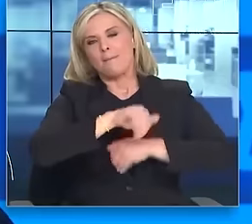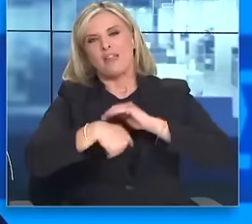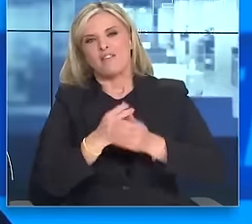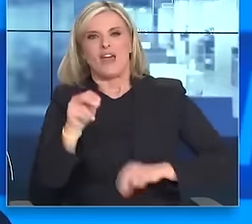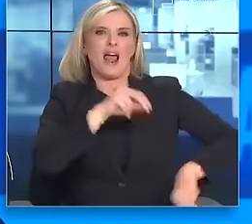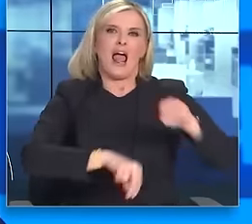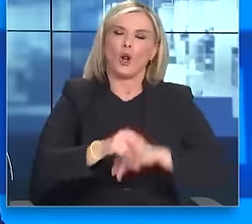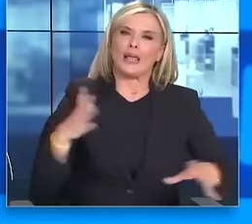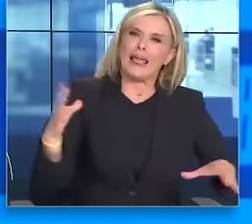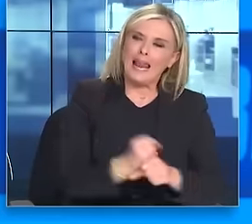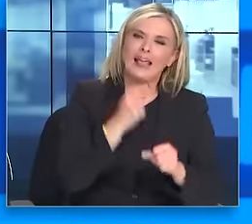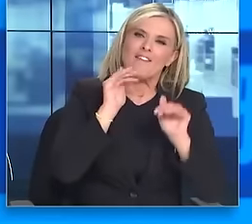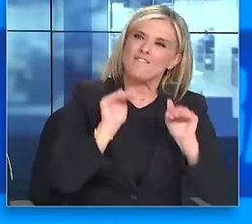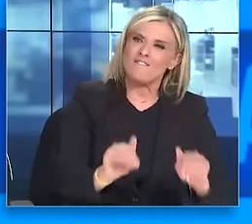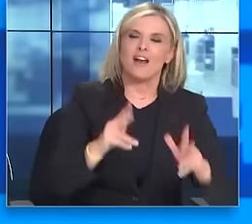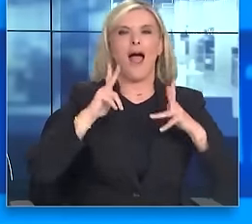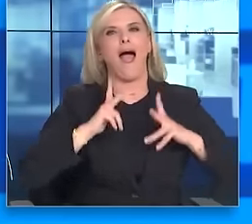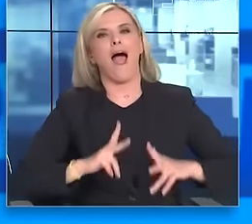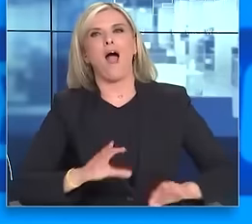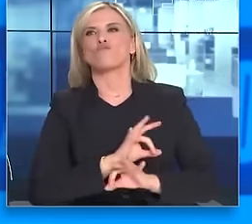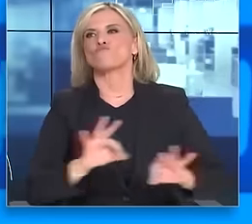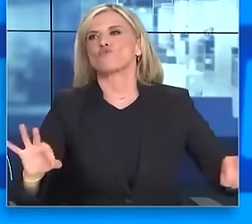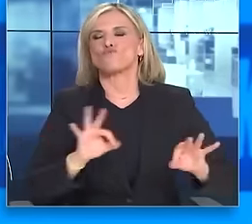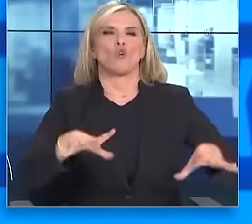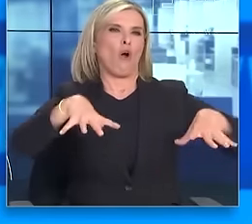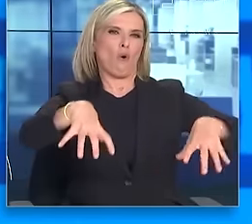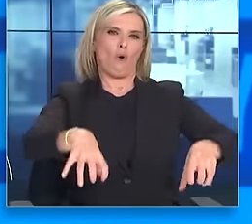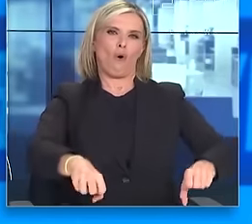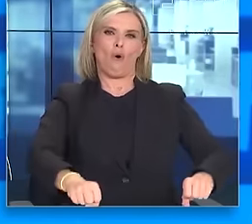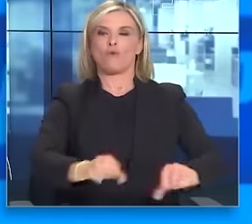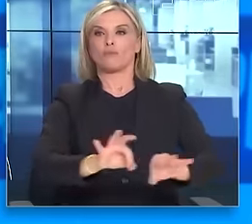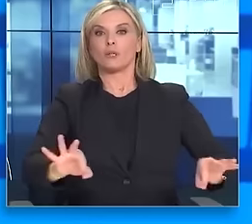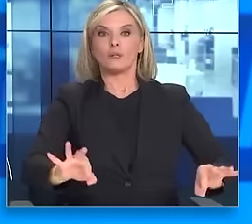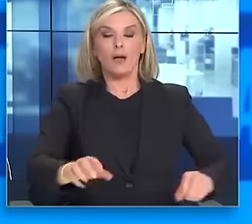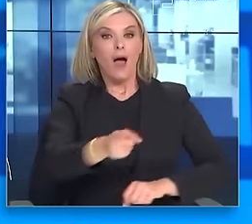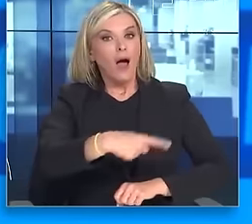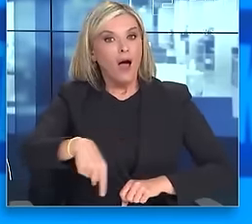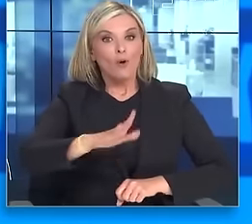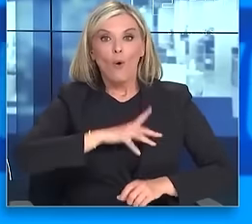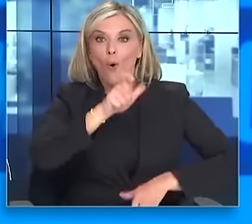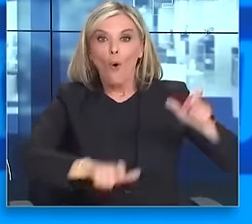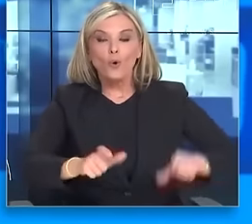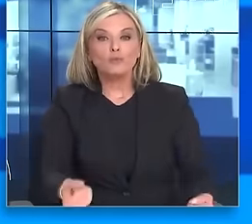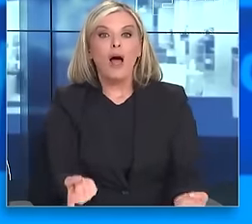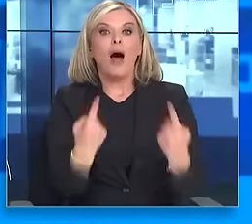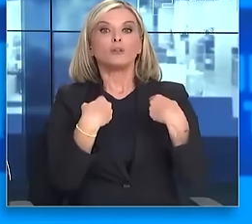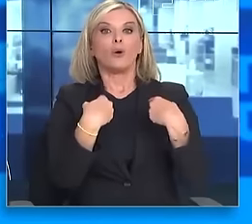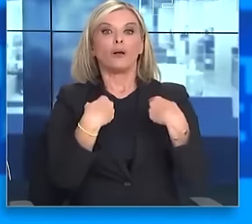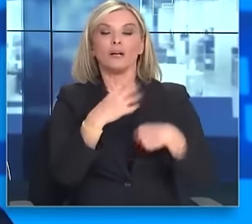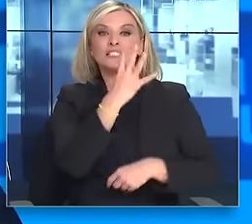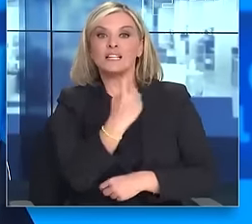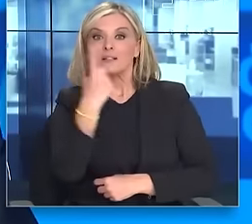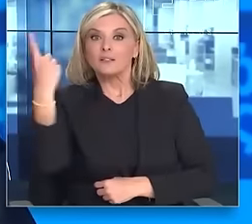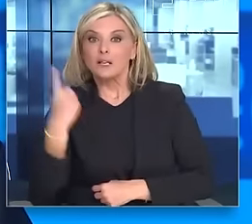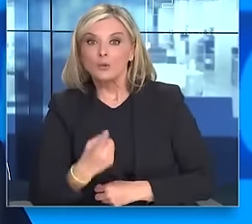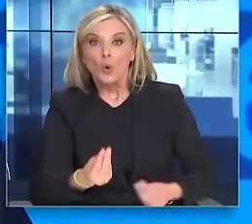πίσω να απολαύσω τα καλά της εξουσίας. Είναι εντολή ευθύνης για εμένα αυτό το 41%